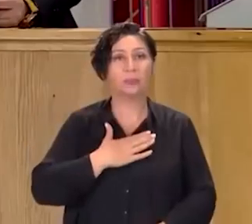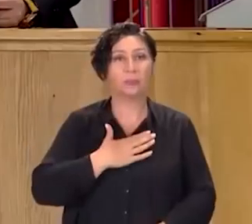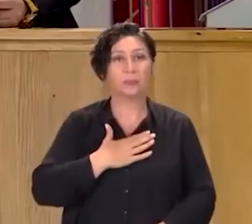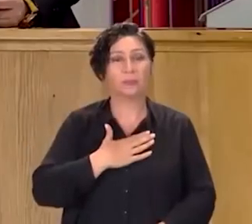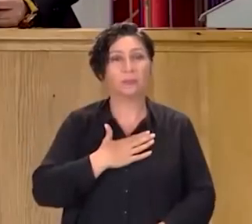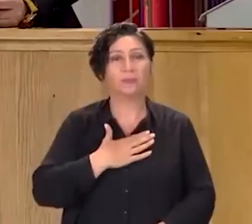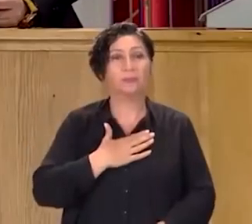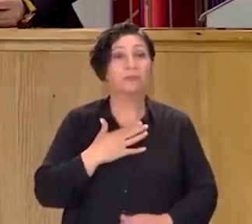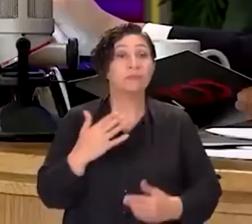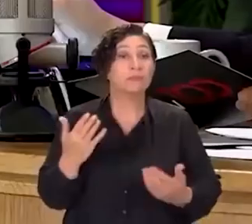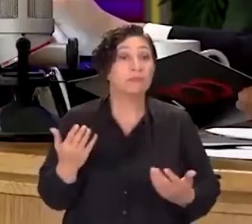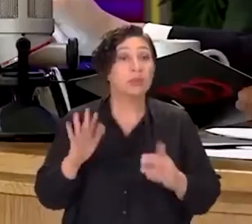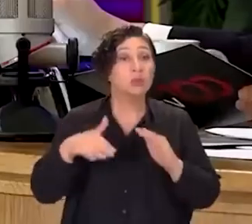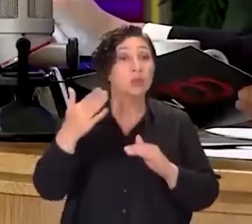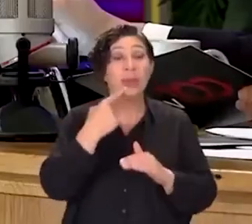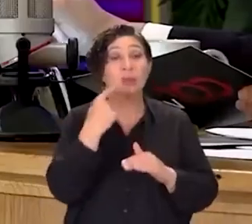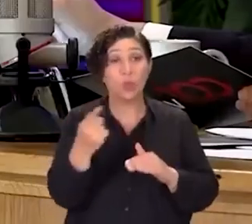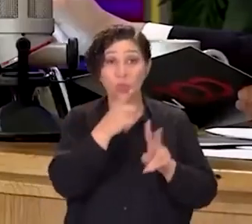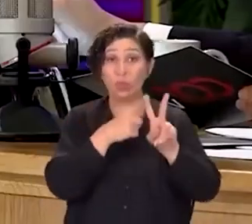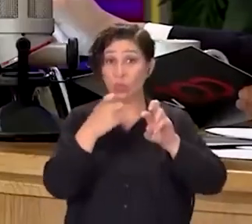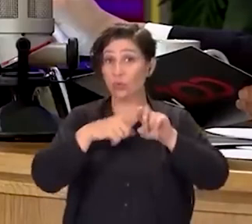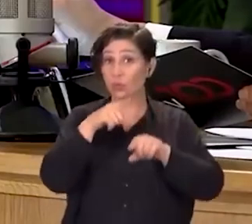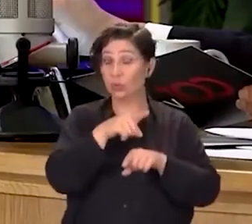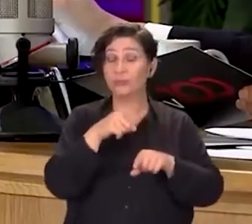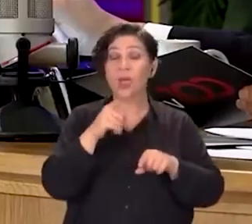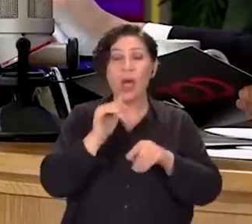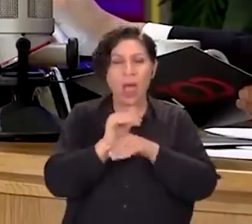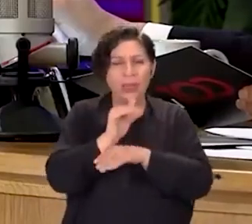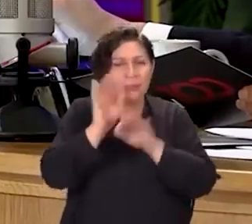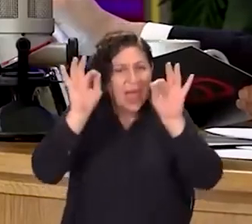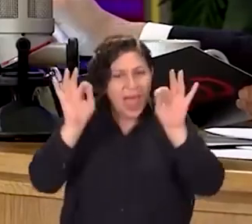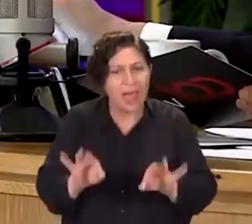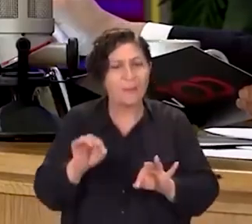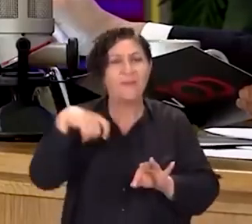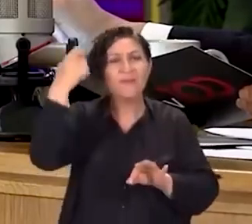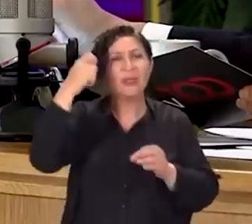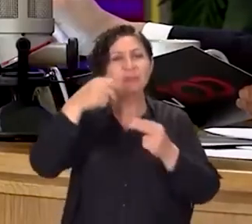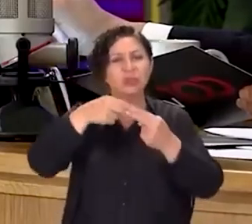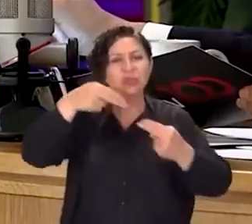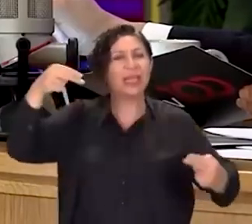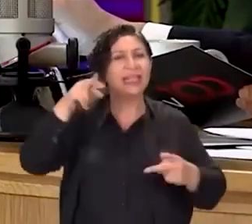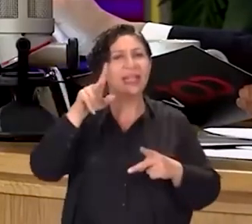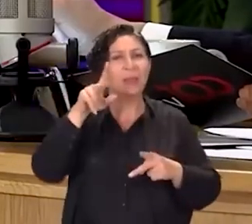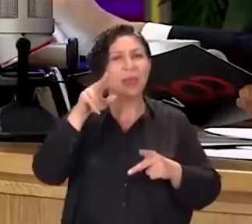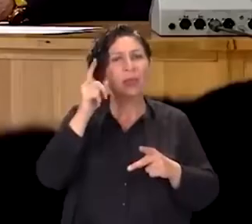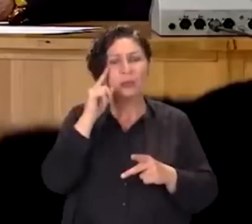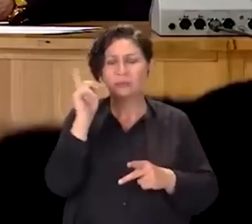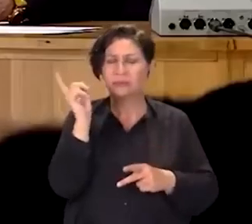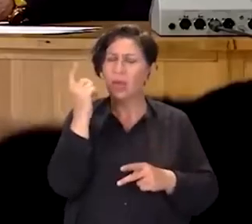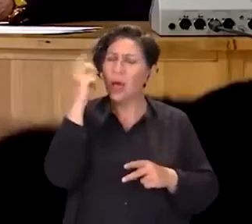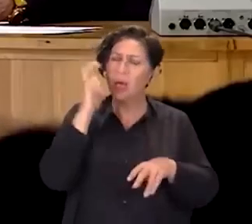diyor. Sonra diyor ki yine, hayatım sürekli film şeridi gibi gözümün önünden